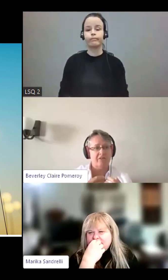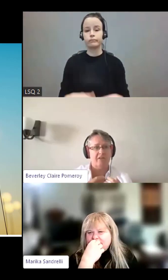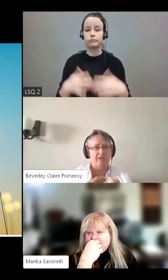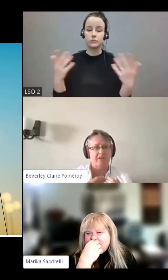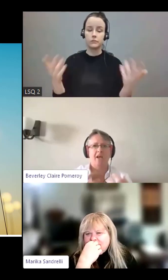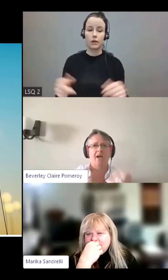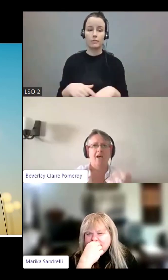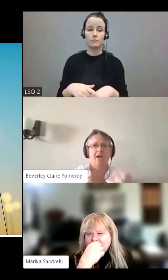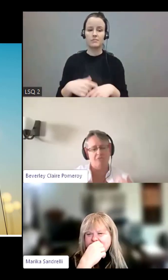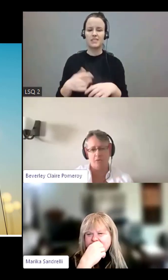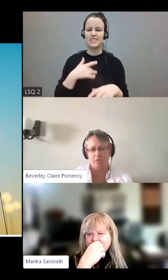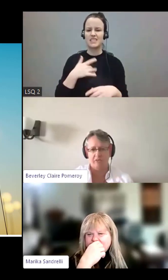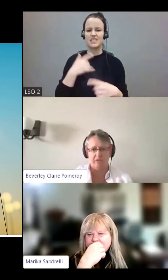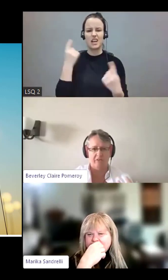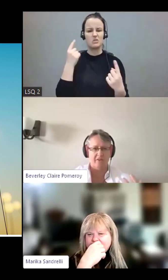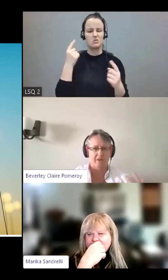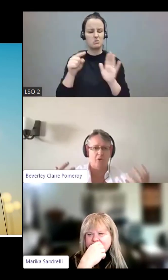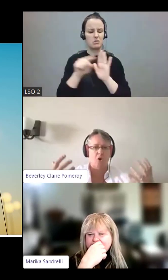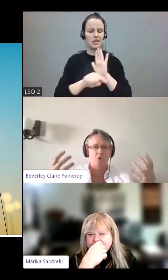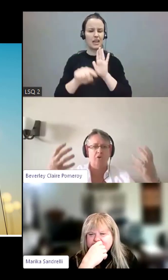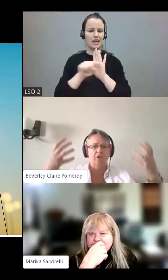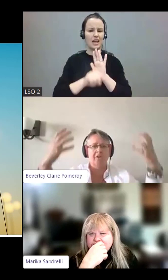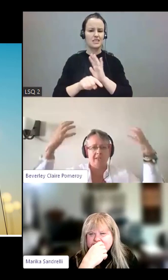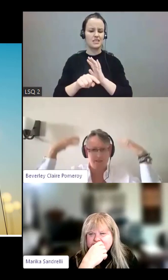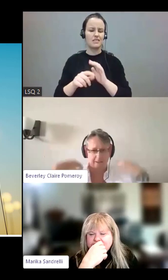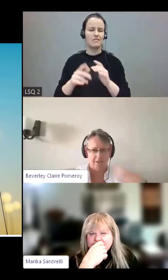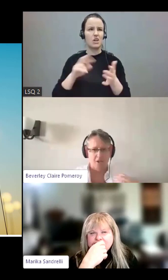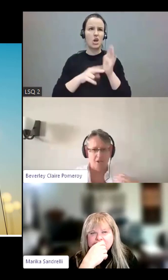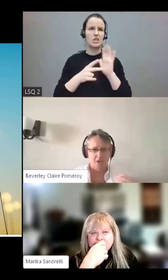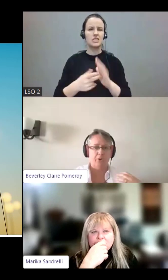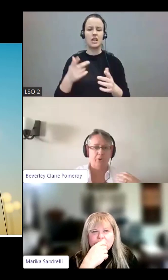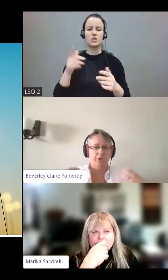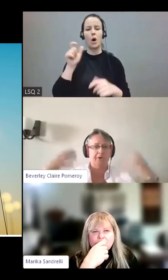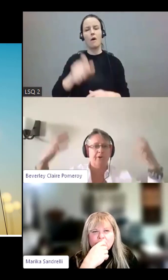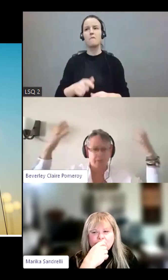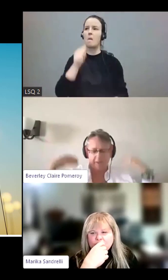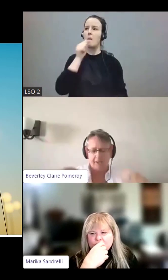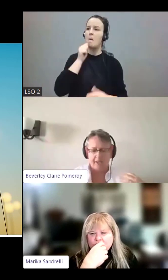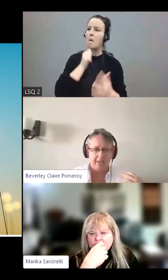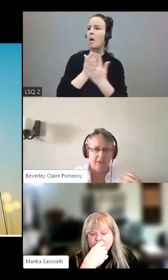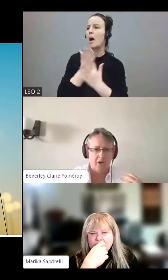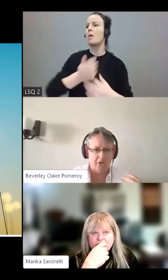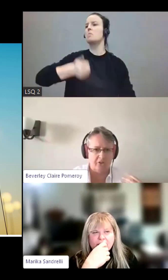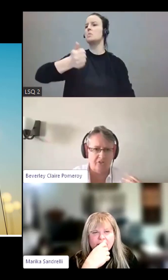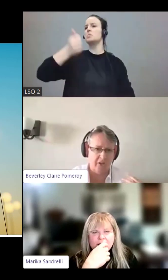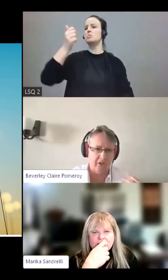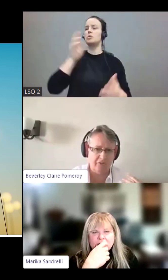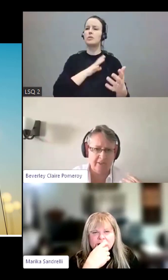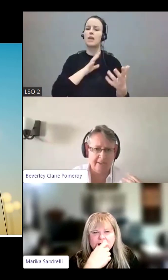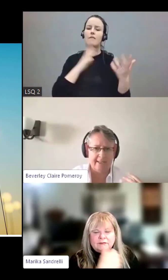de résilience, qu'on donne un fardeau,